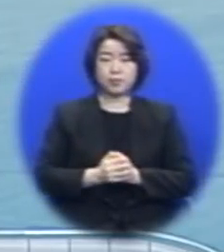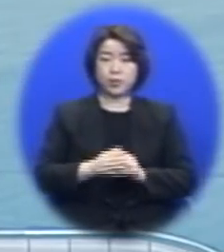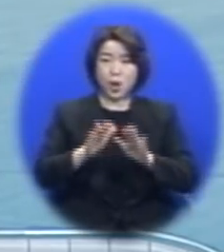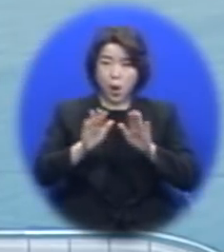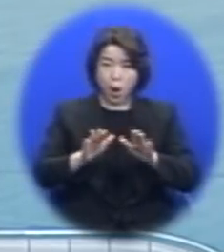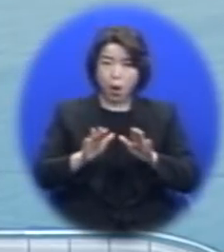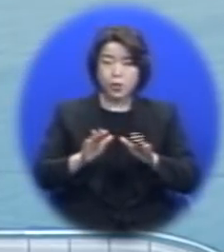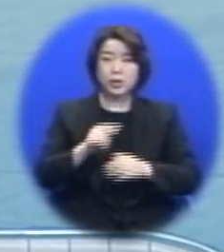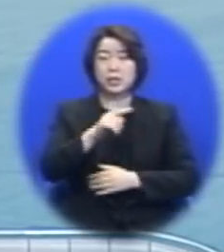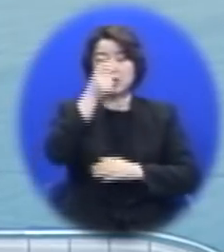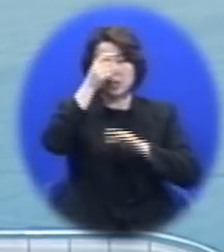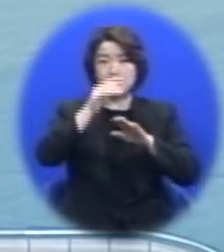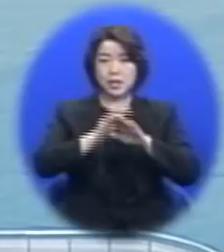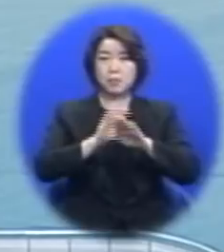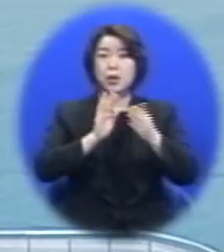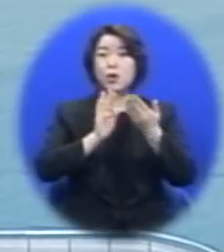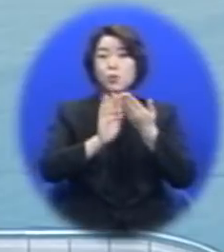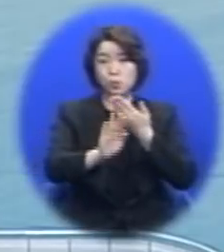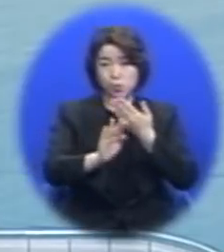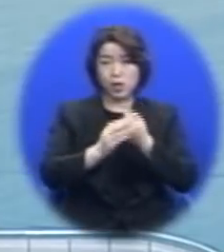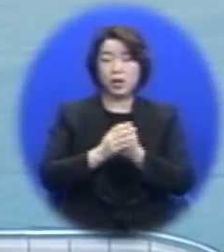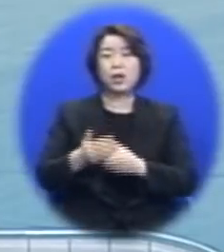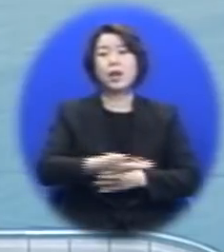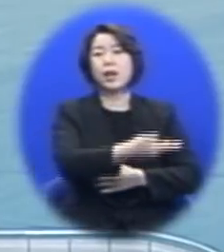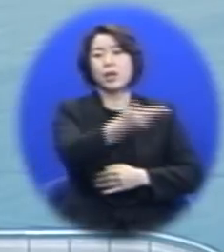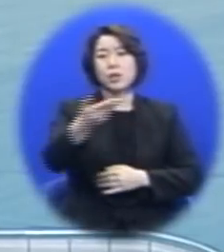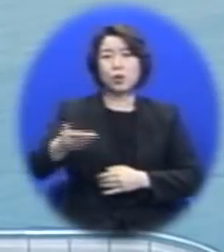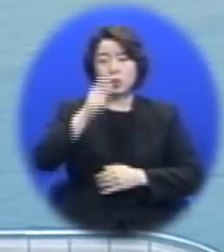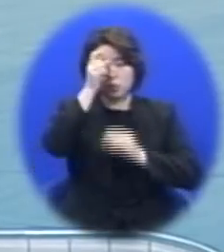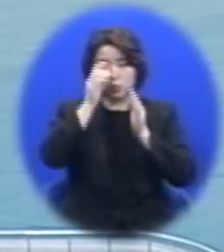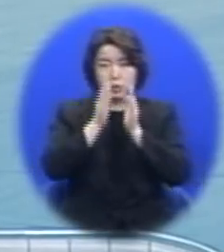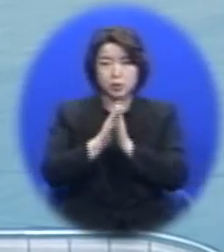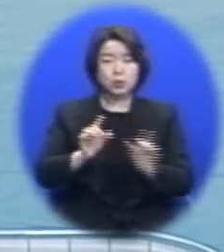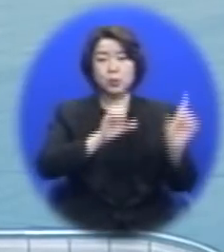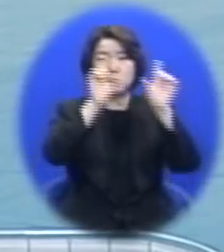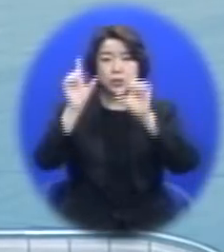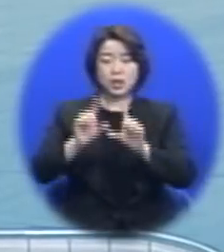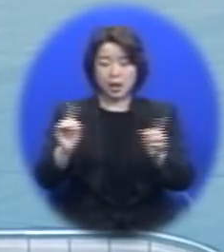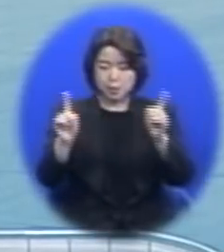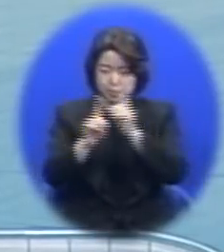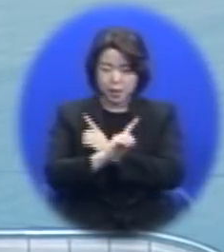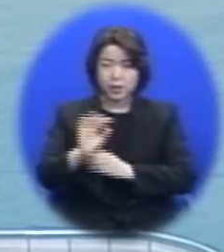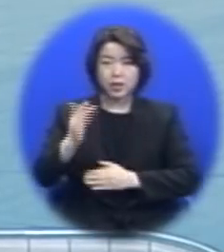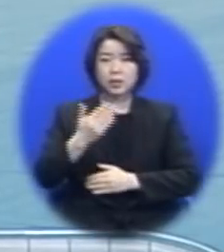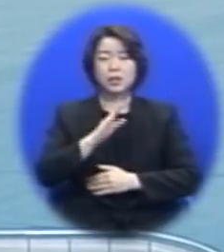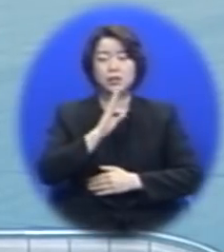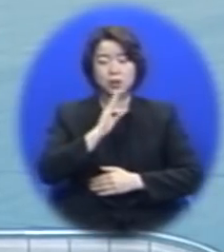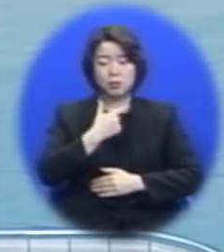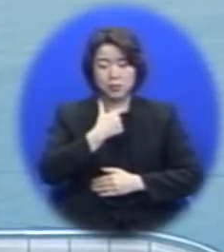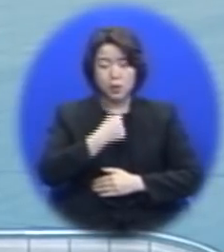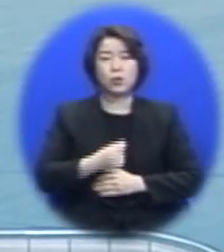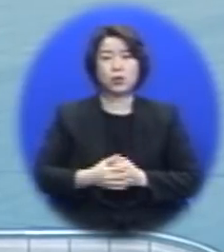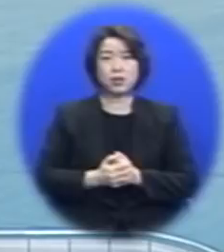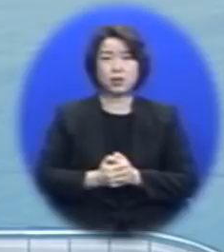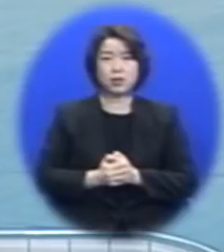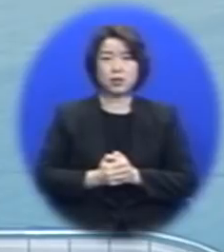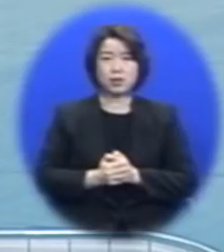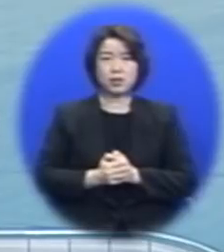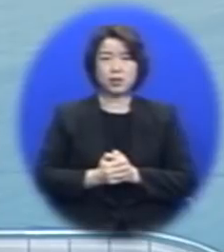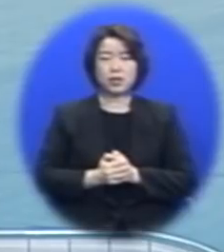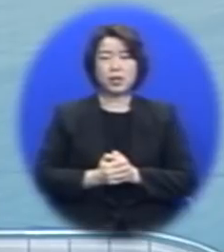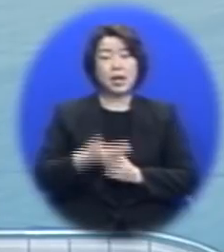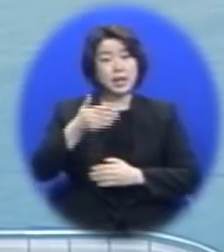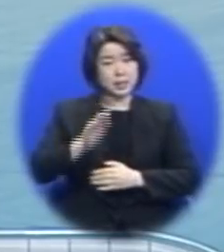오늘 이 예배 이후에 여러분의 기도 생활이 바뀌게 되기를 정말 원합니다.